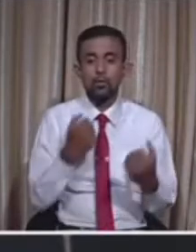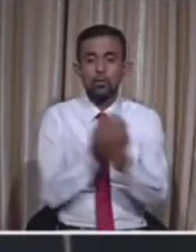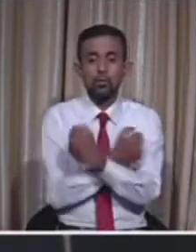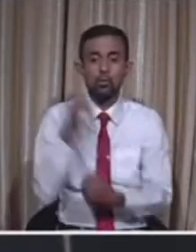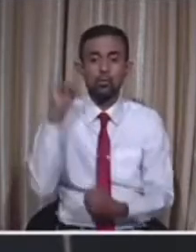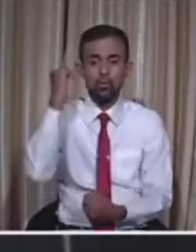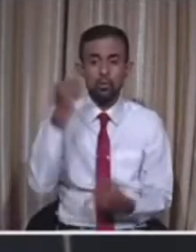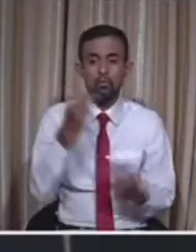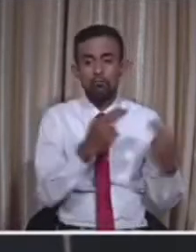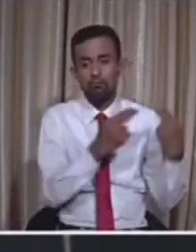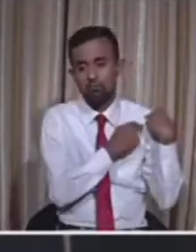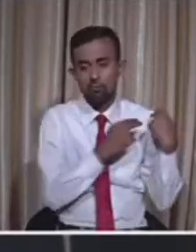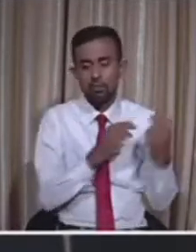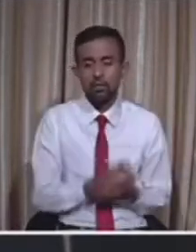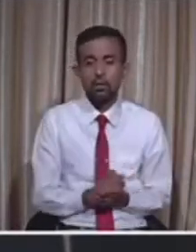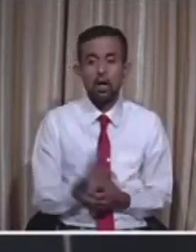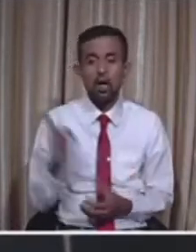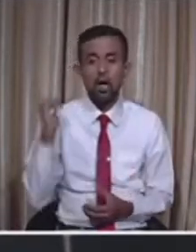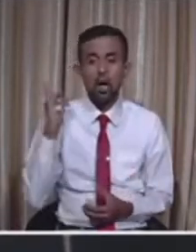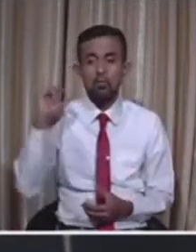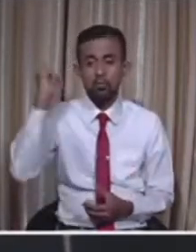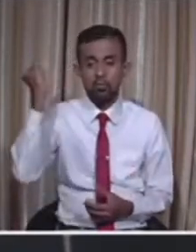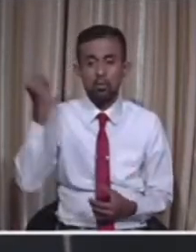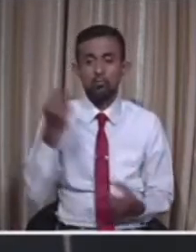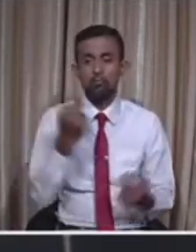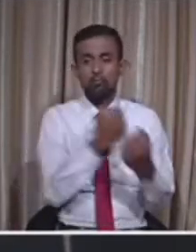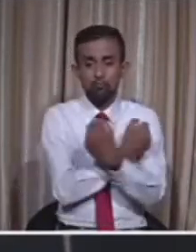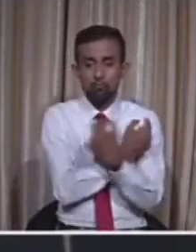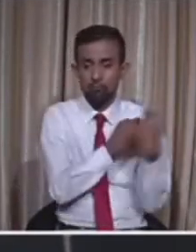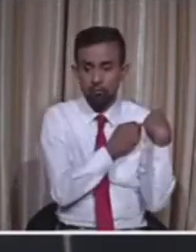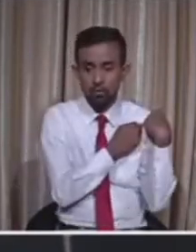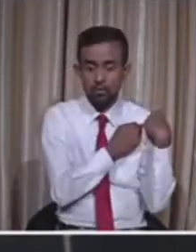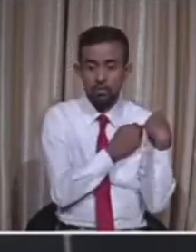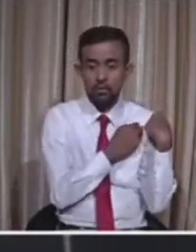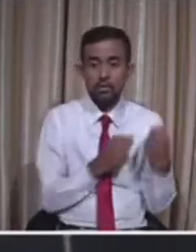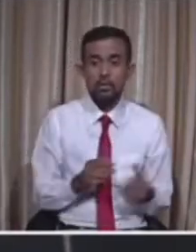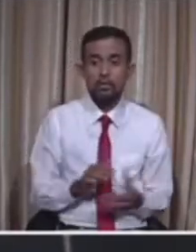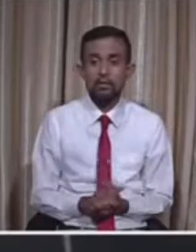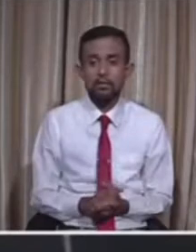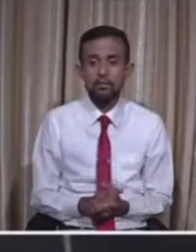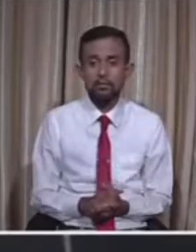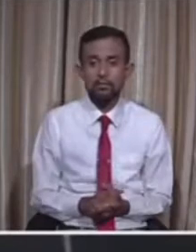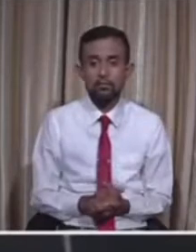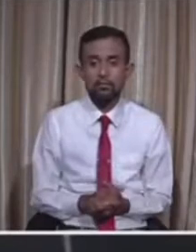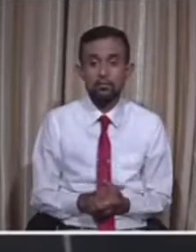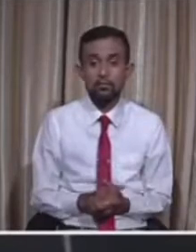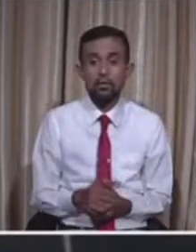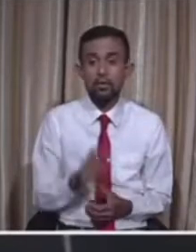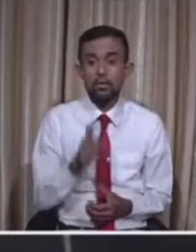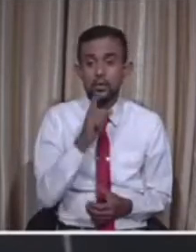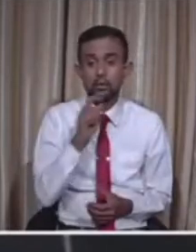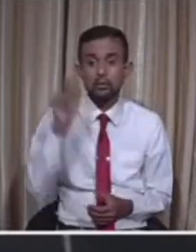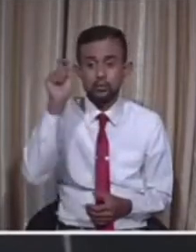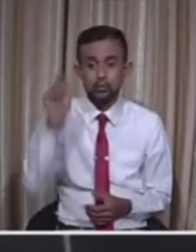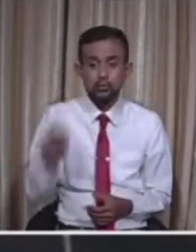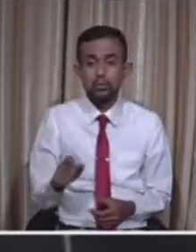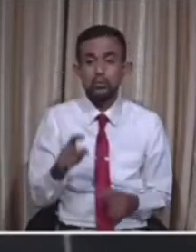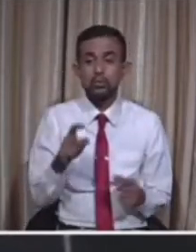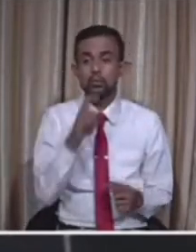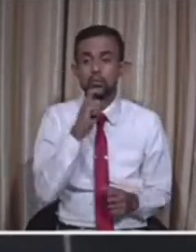පොලිස්පතිතුමාගේ වගකීම, හමුදාපතිතුමාගේ වගකීම, ඒ විතරක් නෙවෙයි විනිසුරුවරු අධිකරණයේ